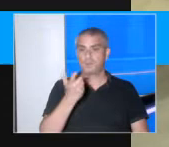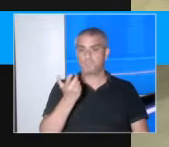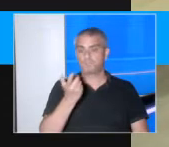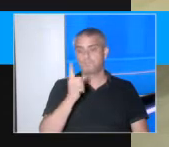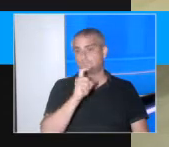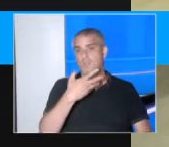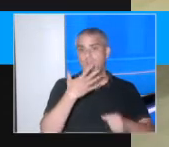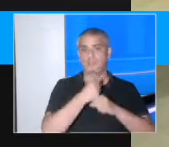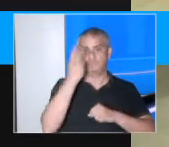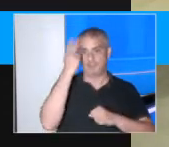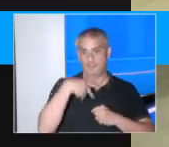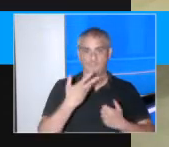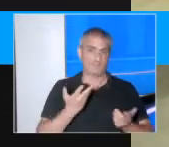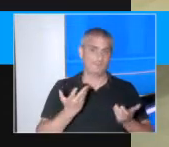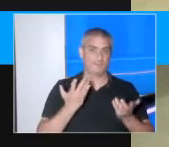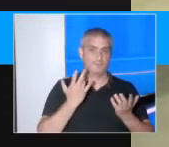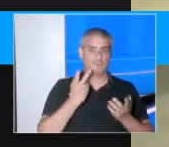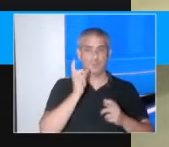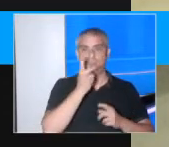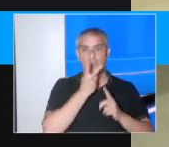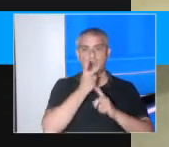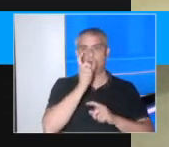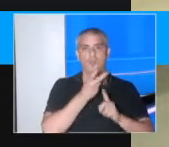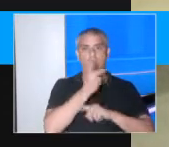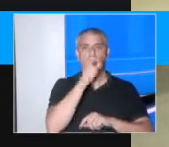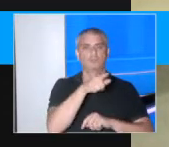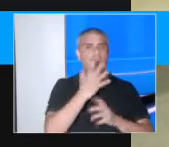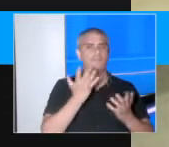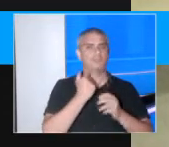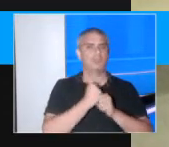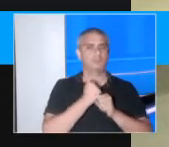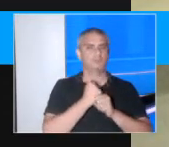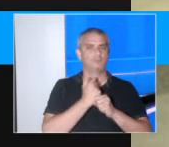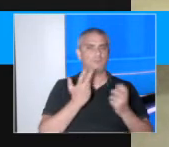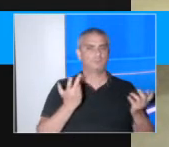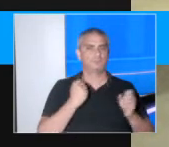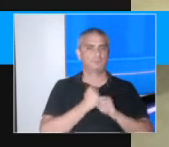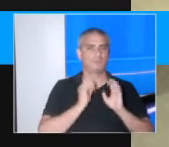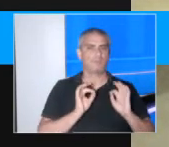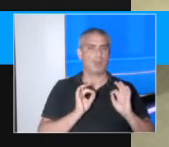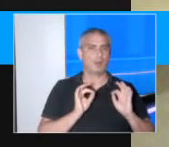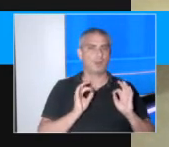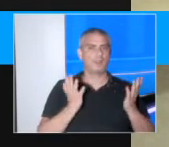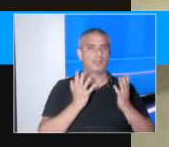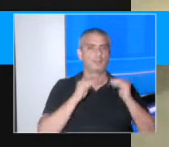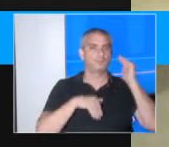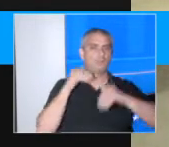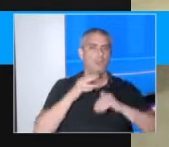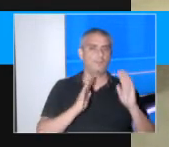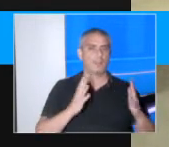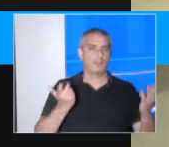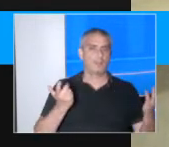אולי תצליח להבין מה עובר האיש הגיבור הזה. ואיך עושים את זה בפועל? איך שוחים ככה?